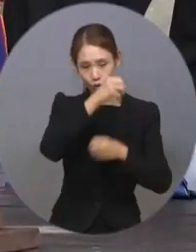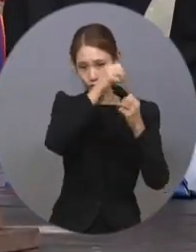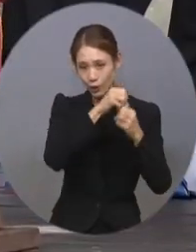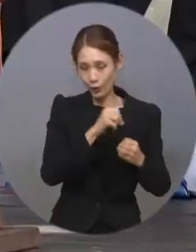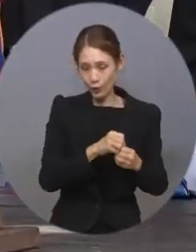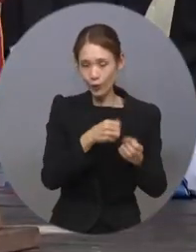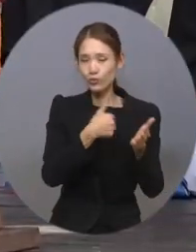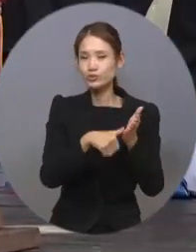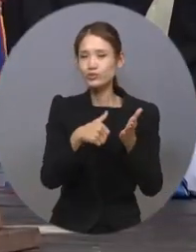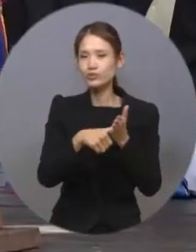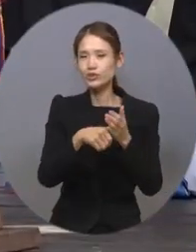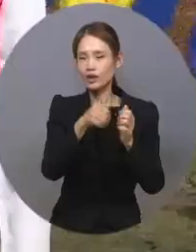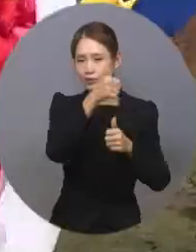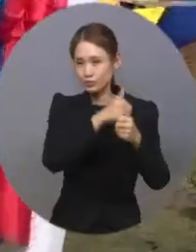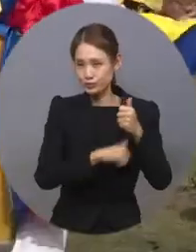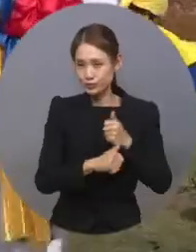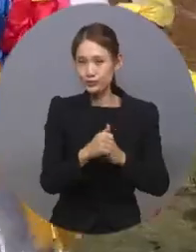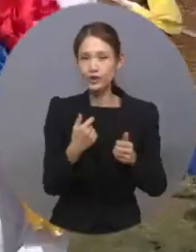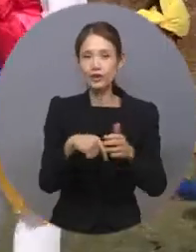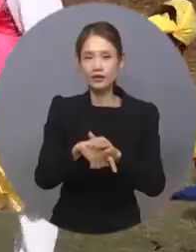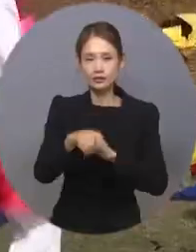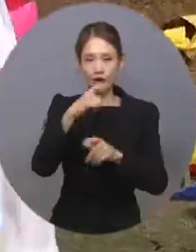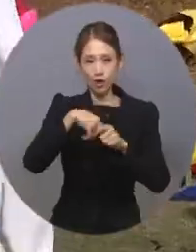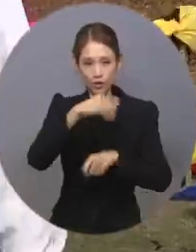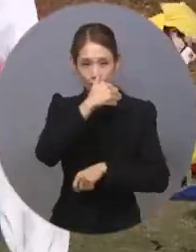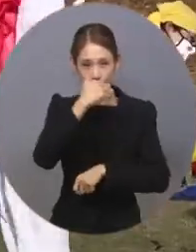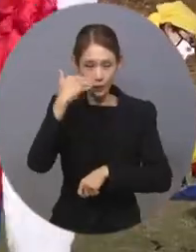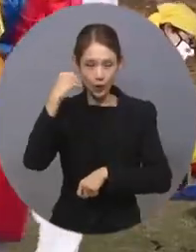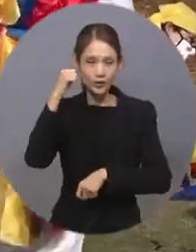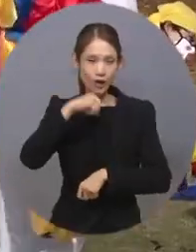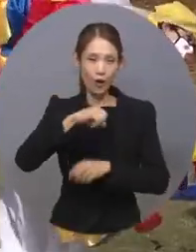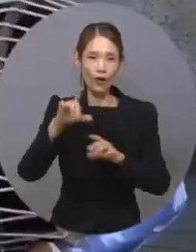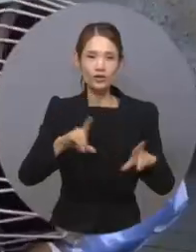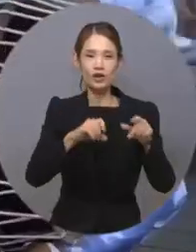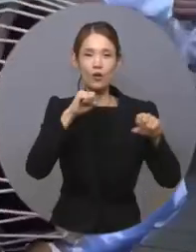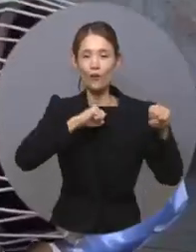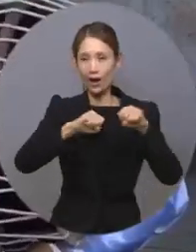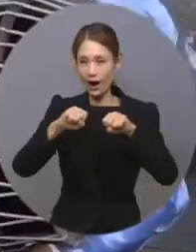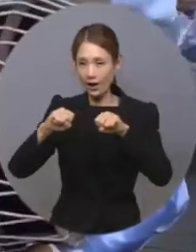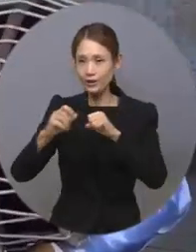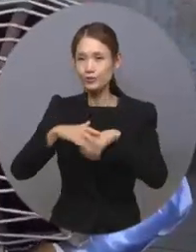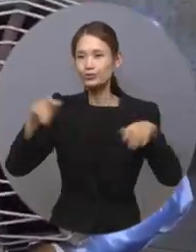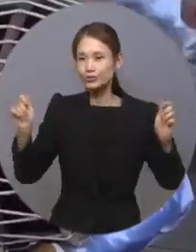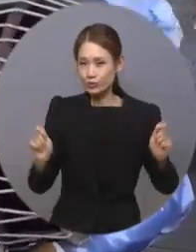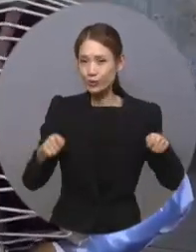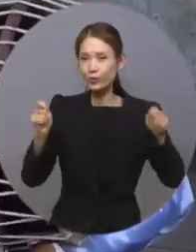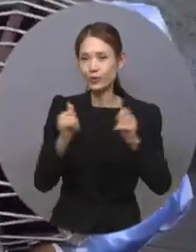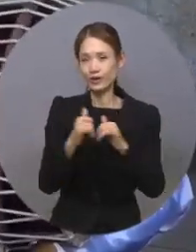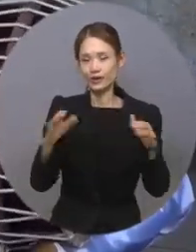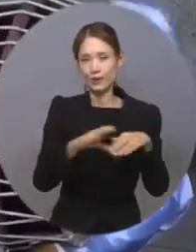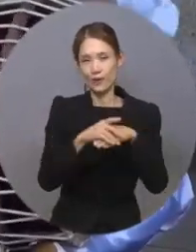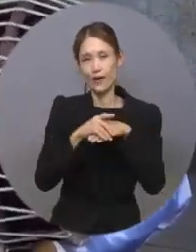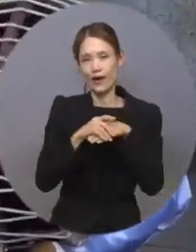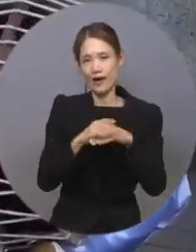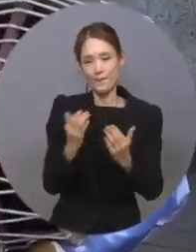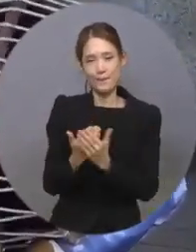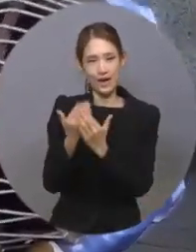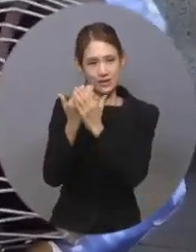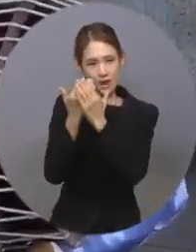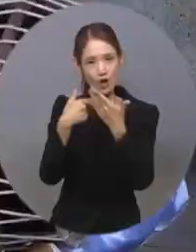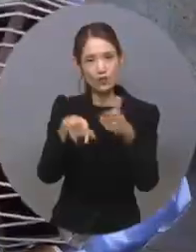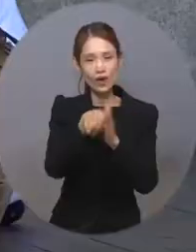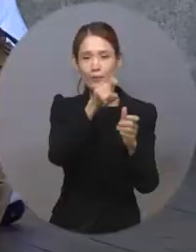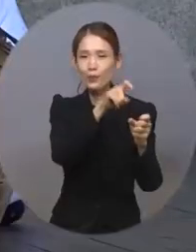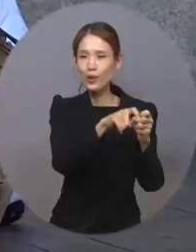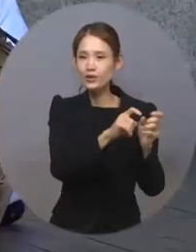보존에 건전한 여가선용 활동과 문어 향유를 통한 퐁 모린 들의 화합과 발전을 도모하기 위해 마련됐습니다